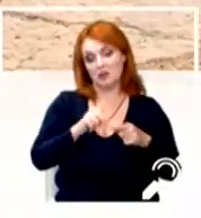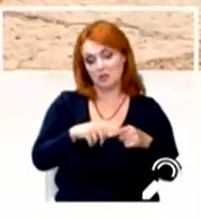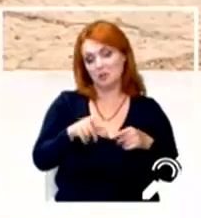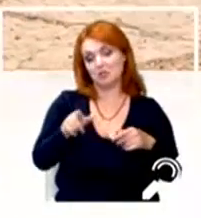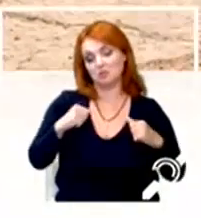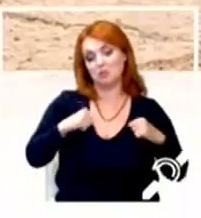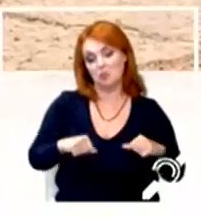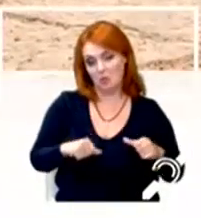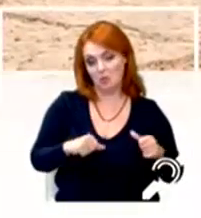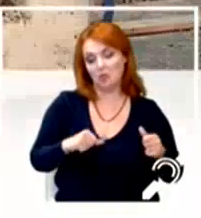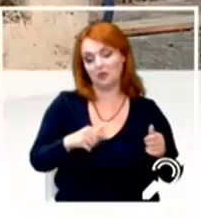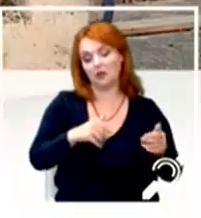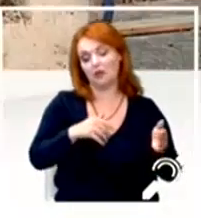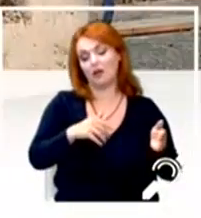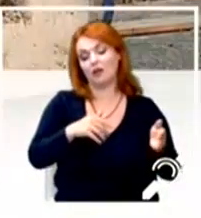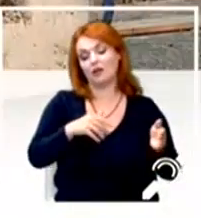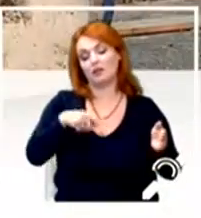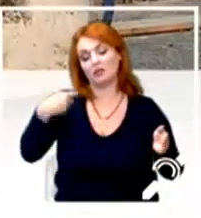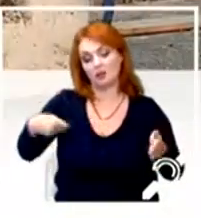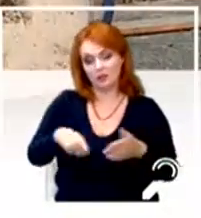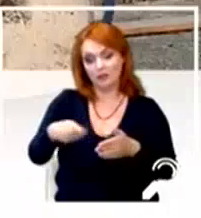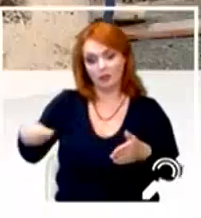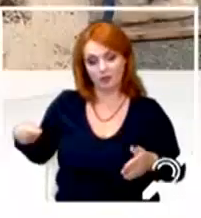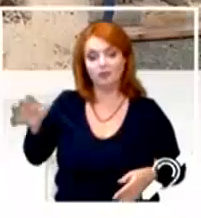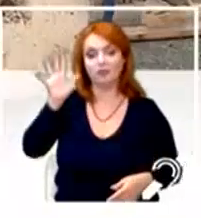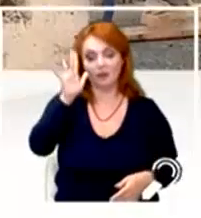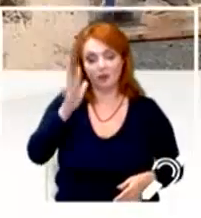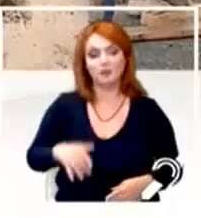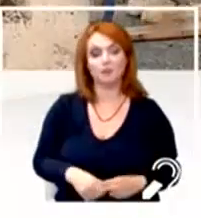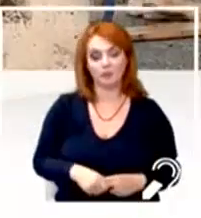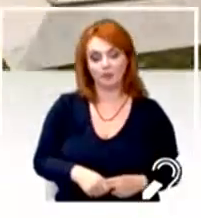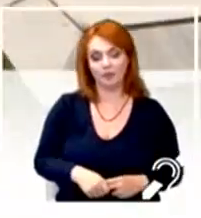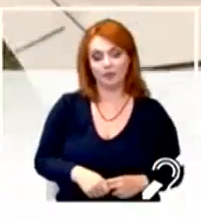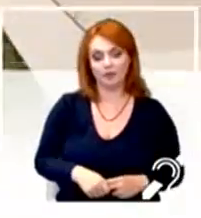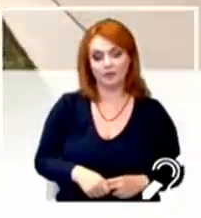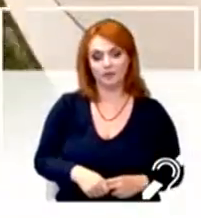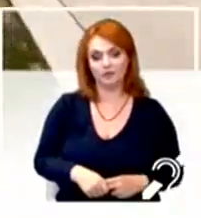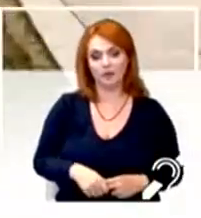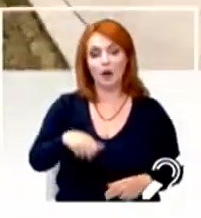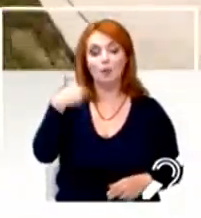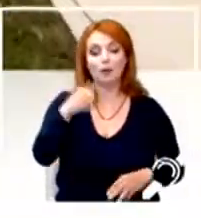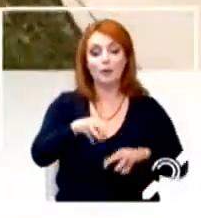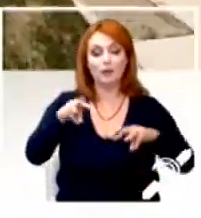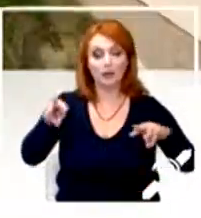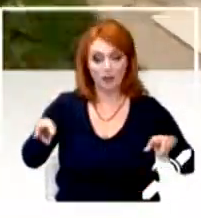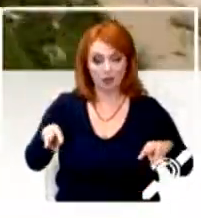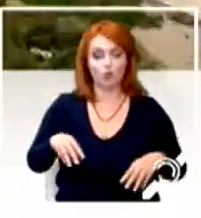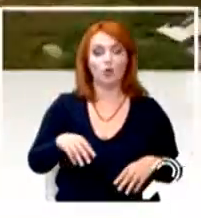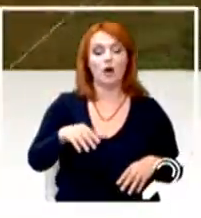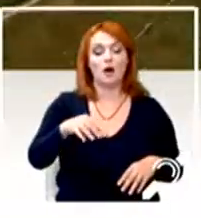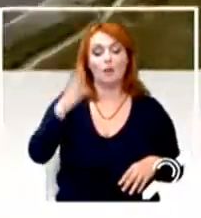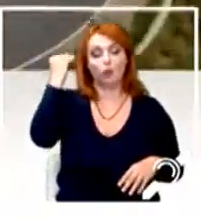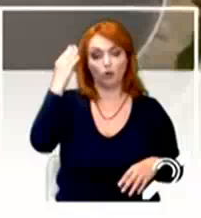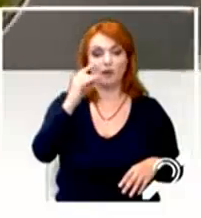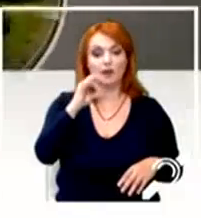pus 18 luni, ceea ce implica după sine anumite aspecte. Premierul Dorin Drăcean a vizitat zilele